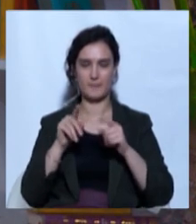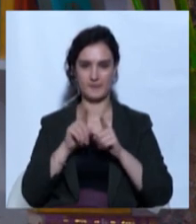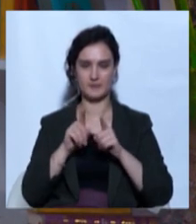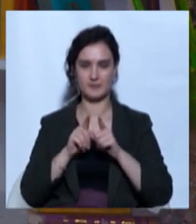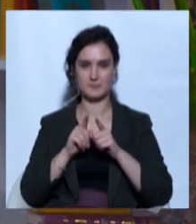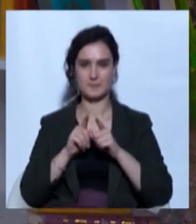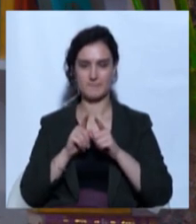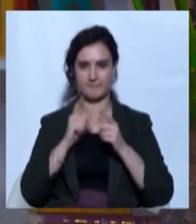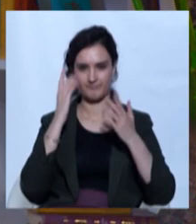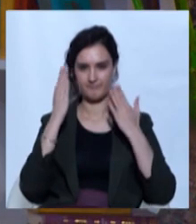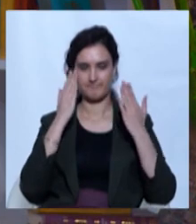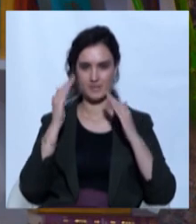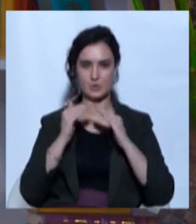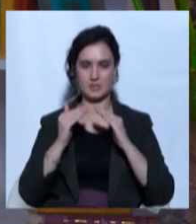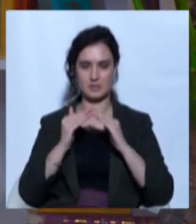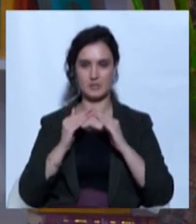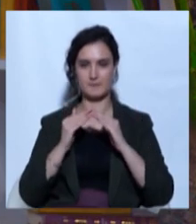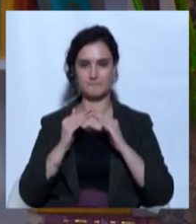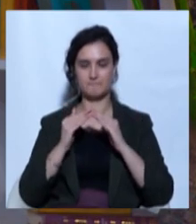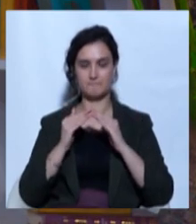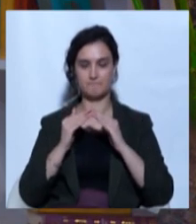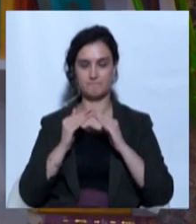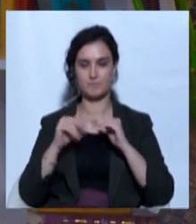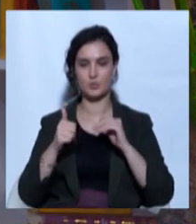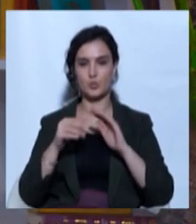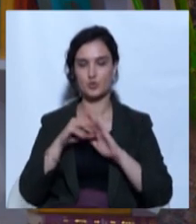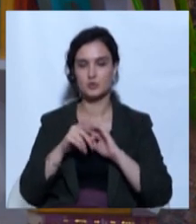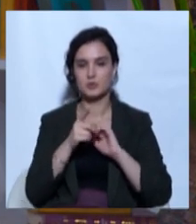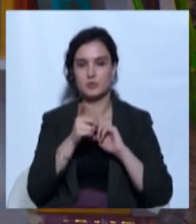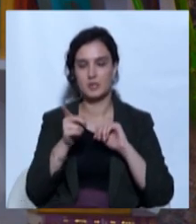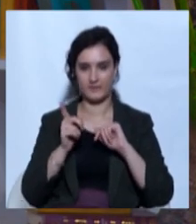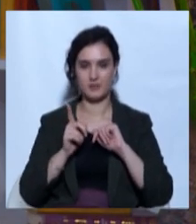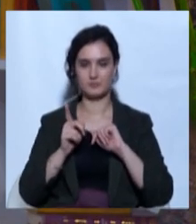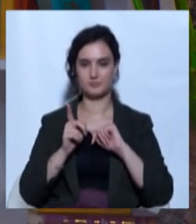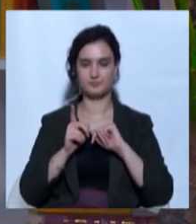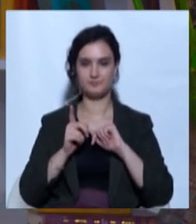ისეთი სახალისო სახლი, როგორშიც თქვენ